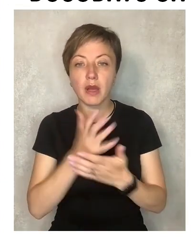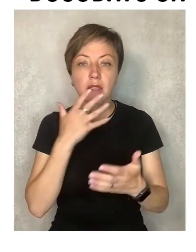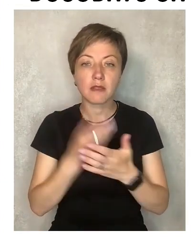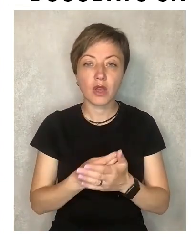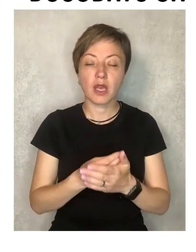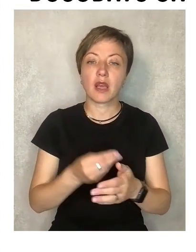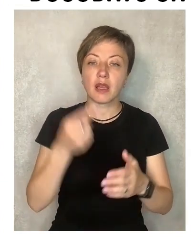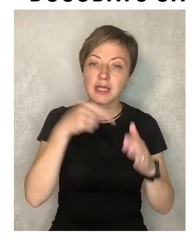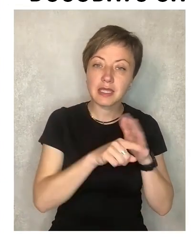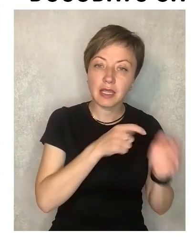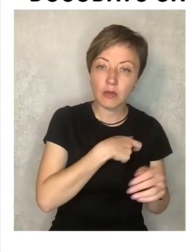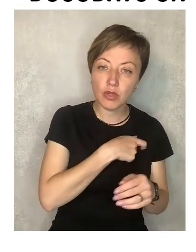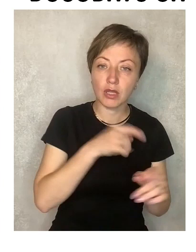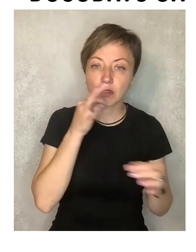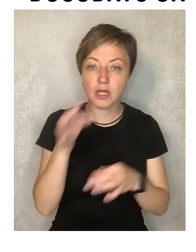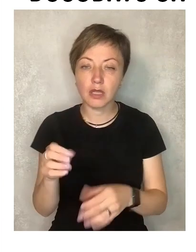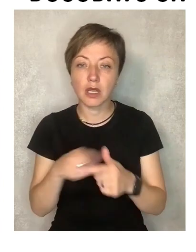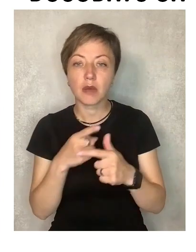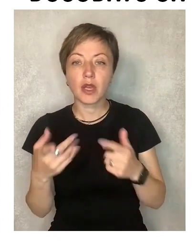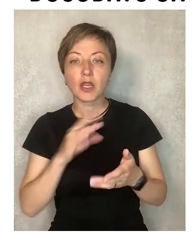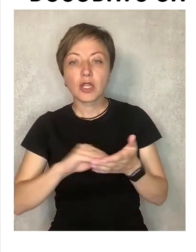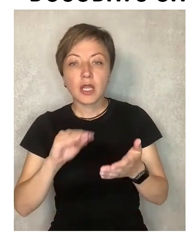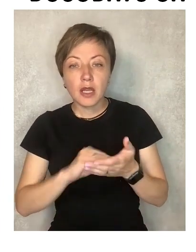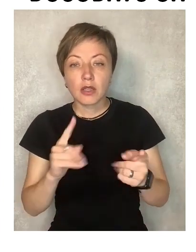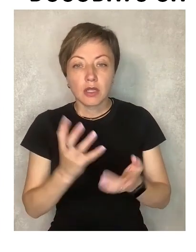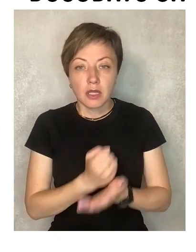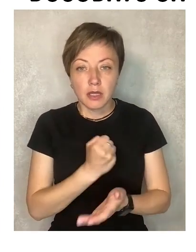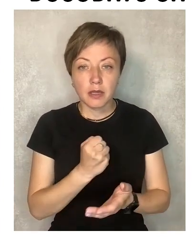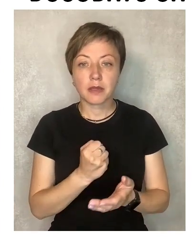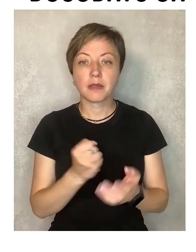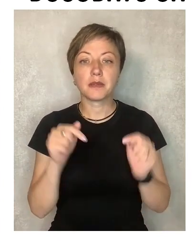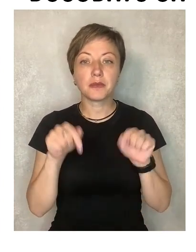якісь депутати щось скажуть, або якісь журналісти щось знайшли, то тут